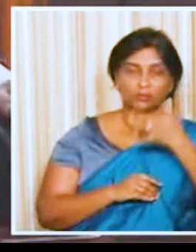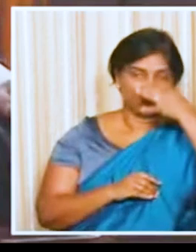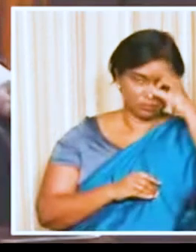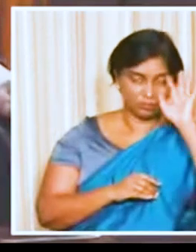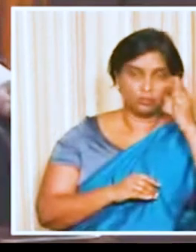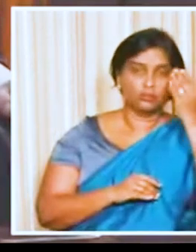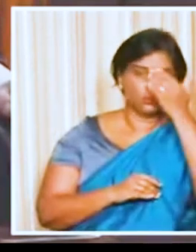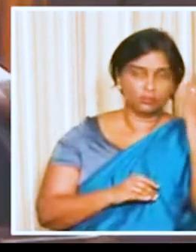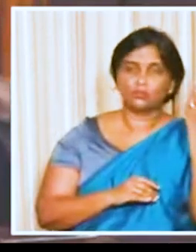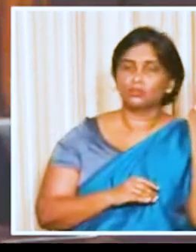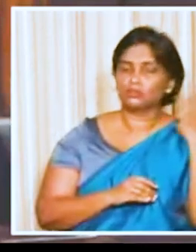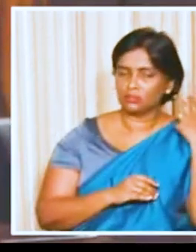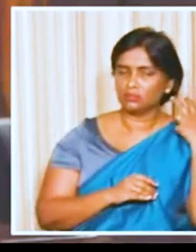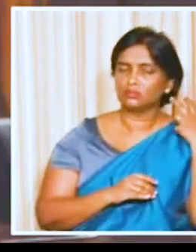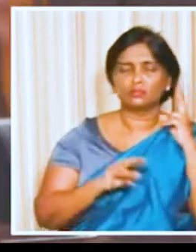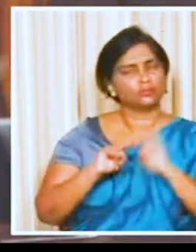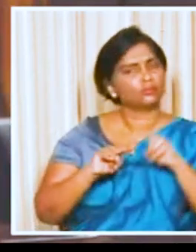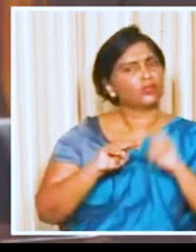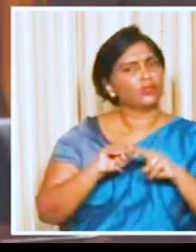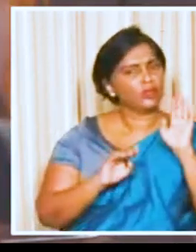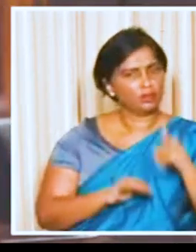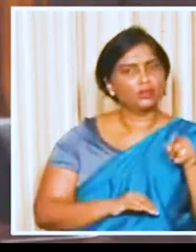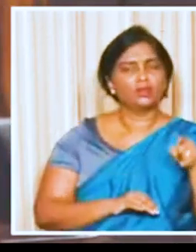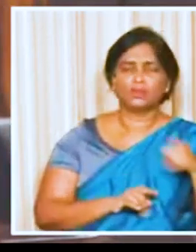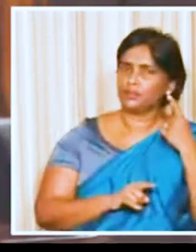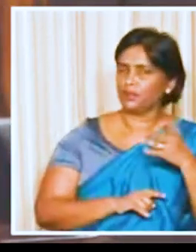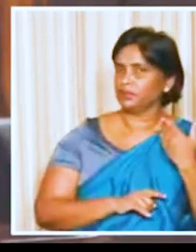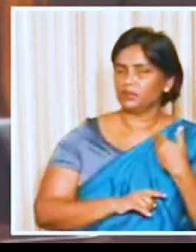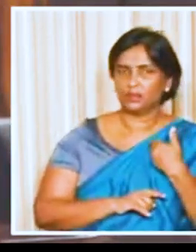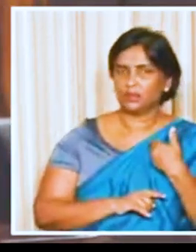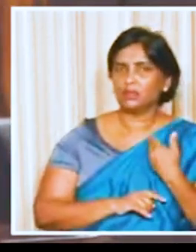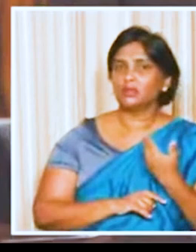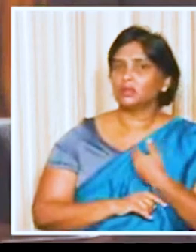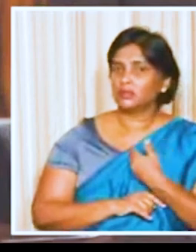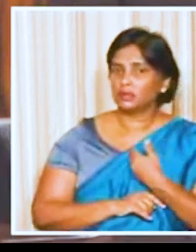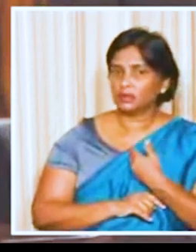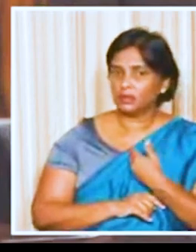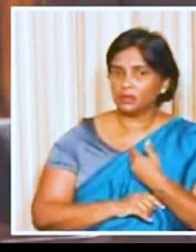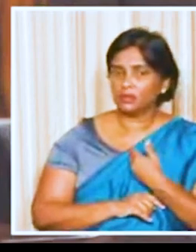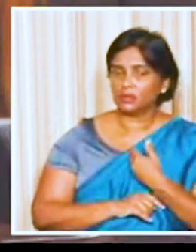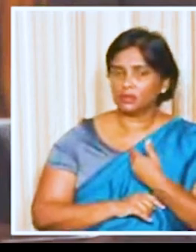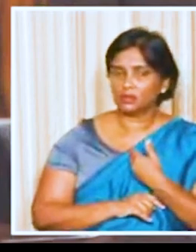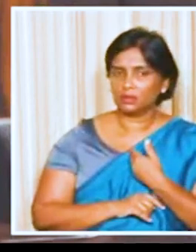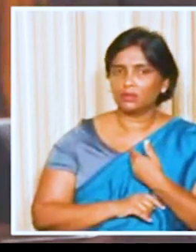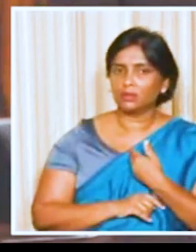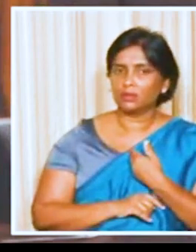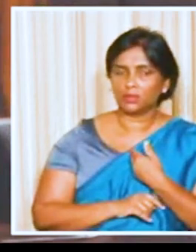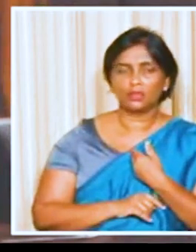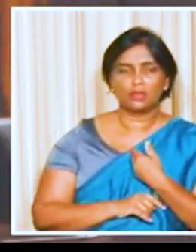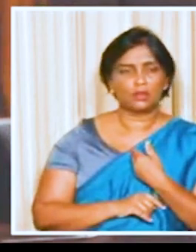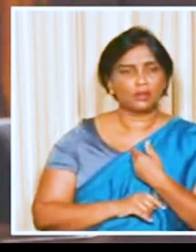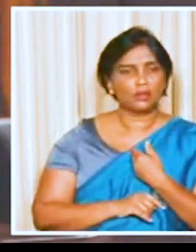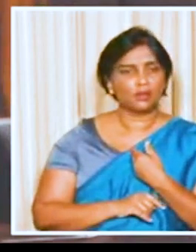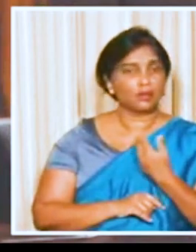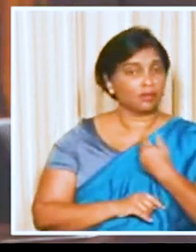நண்பர்கள் இருக்கிறார்கள். அப்போ இது ஒரு வேடிக்கையான ஒரு விடயம், ஒரு புதுனமான விடயமாக இந்த சபையில் சொல்கிறார். அதே போல் என்னுடைய திருமணங்களை இப்படி சொல்லியிருந்தார். இந்த